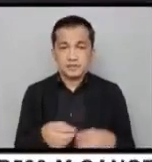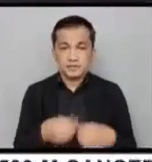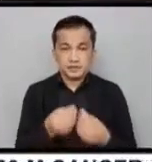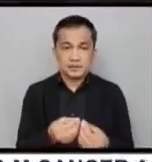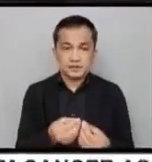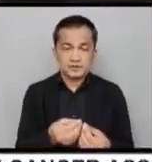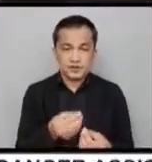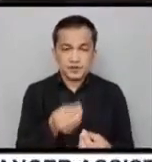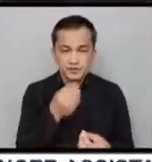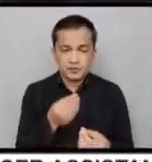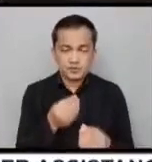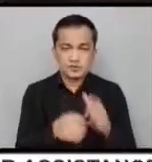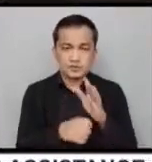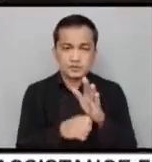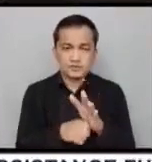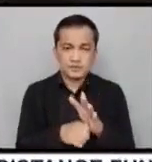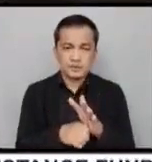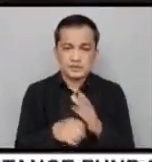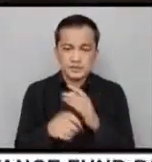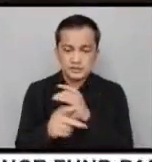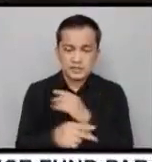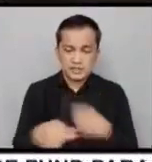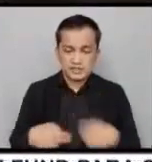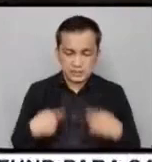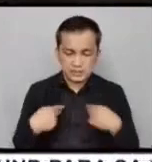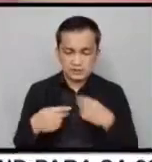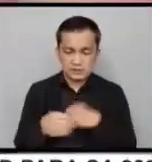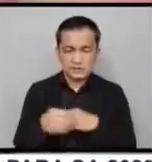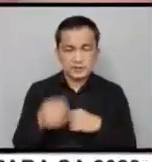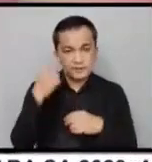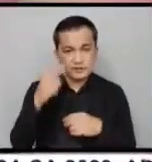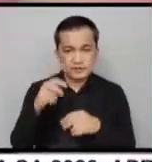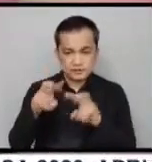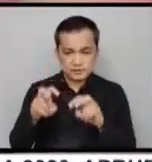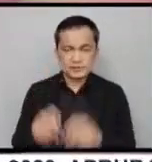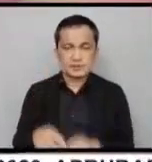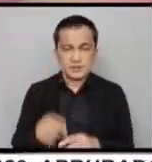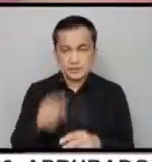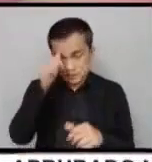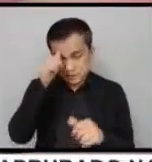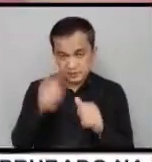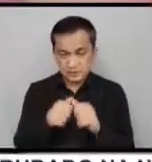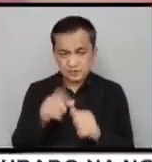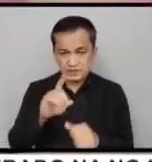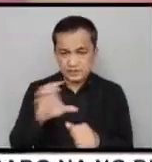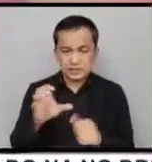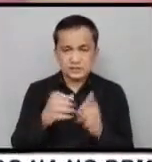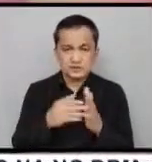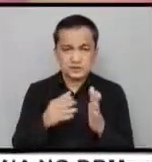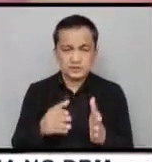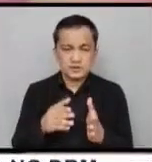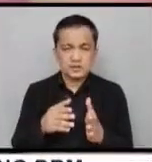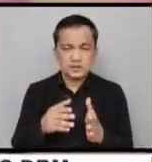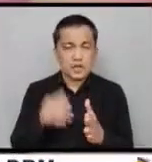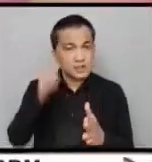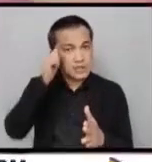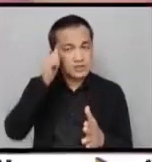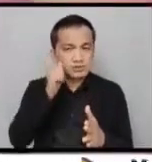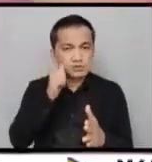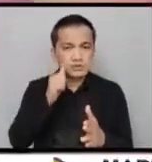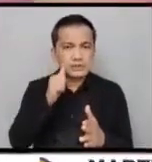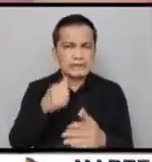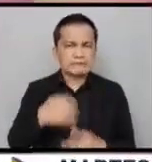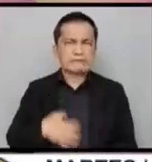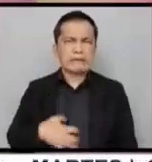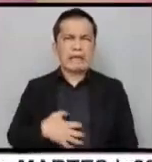samples sa Provincial Health Office para sa investigasyon. Magugunitang nasa 100 estudyante at adults ang nakaranas ng